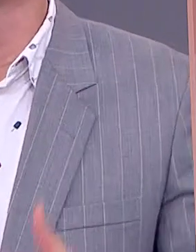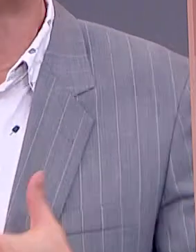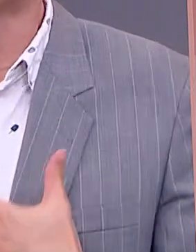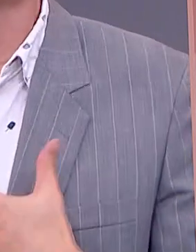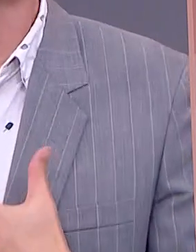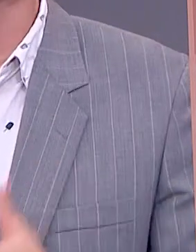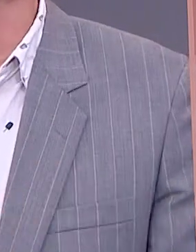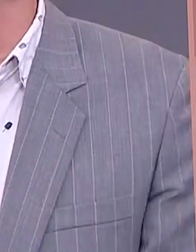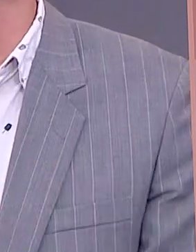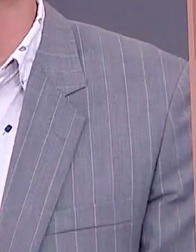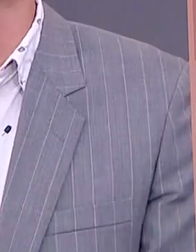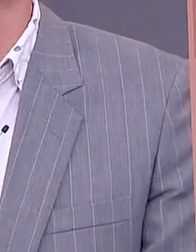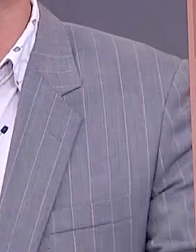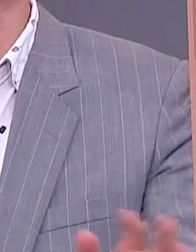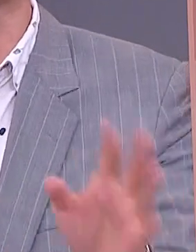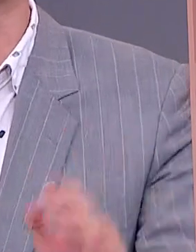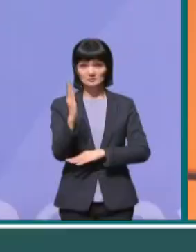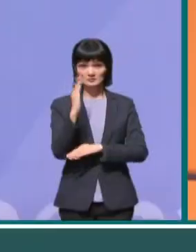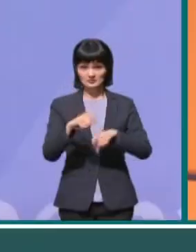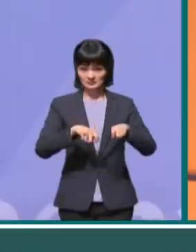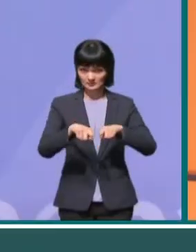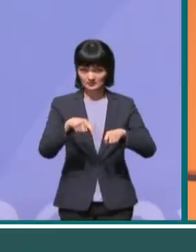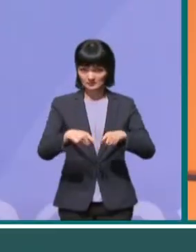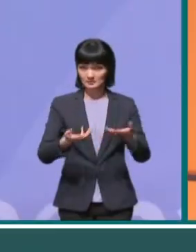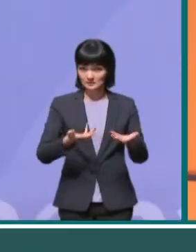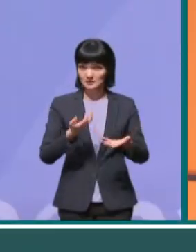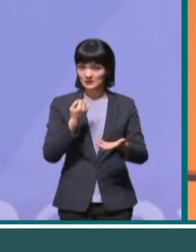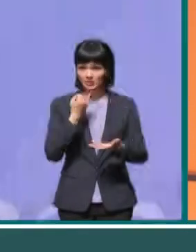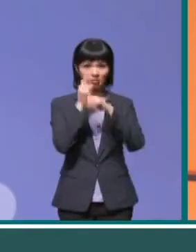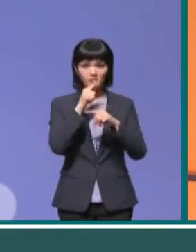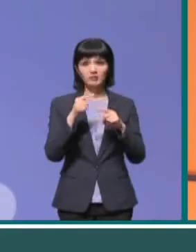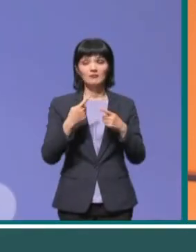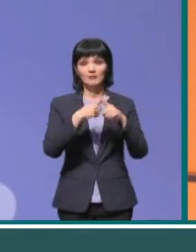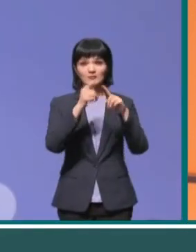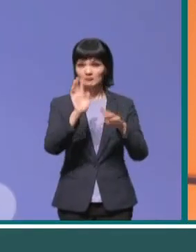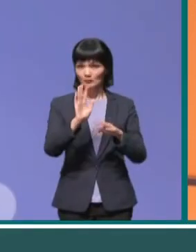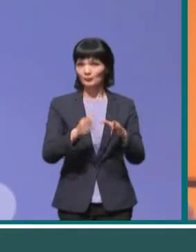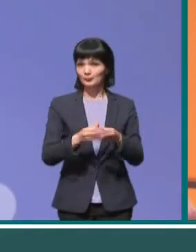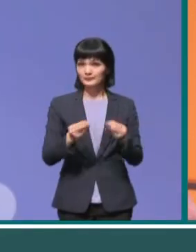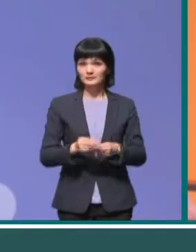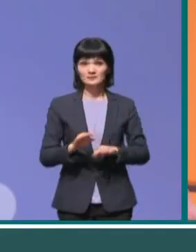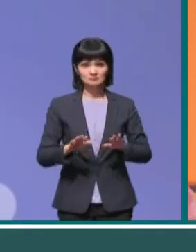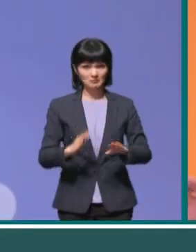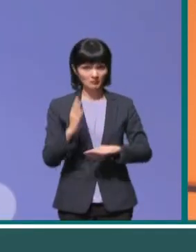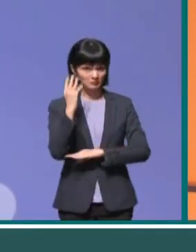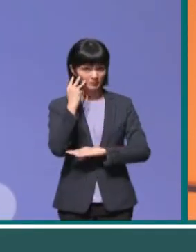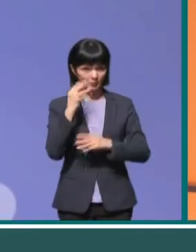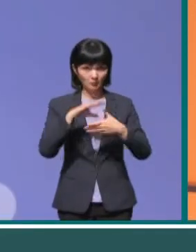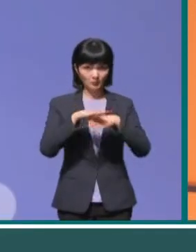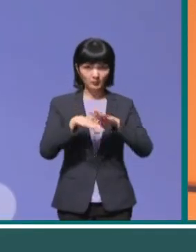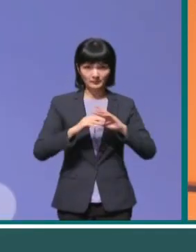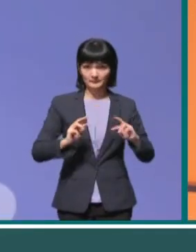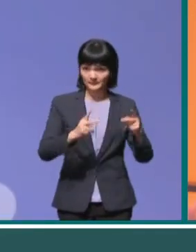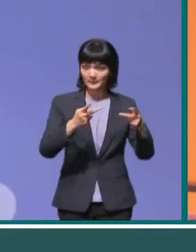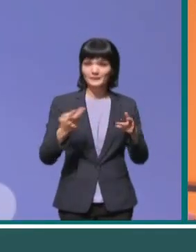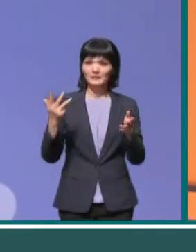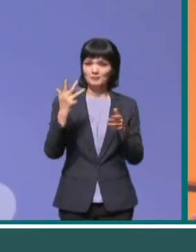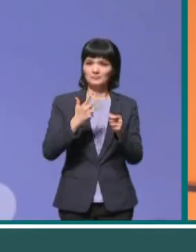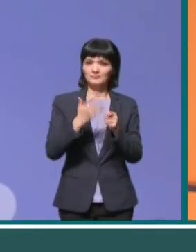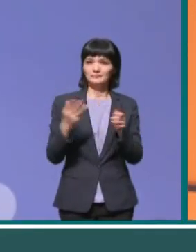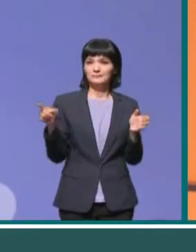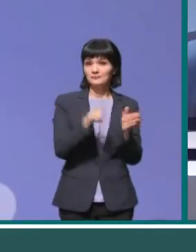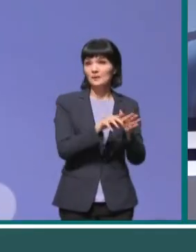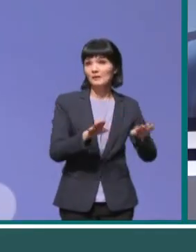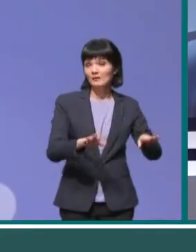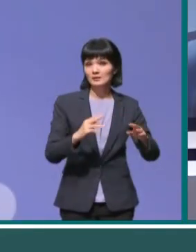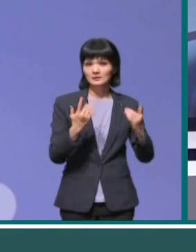系，是我当台北市长，至于他要去主张什么蓝白合不合，那跟我无关。就结束了。但蒋万安是完全不敢回答这个问